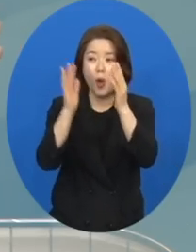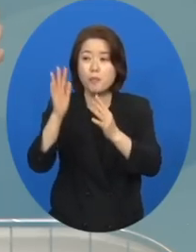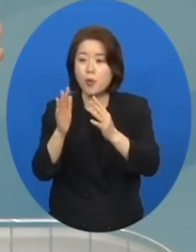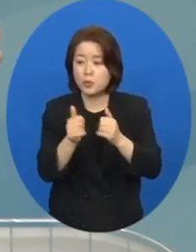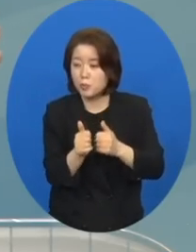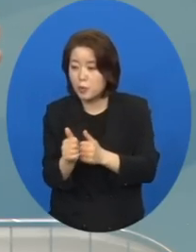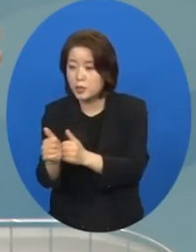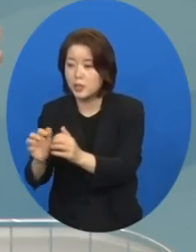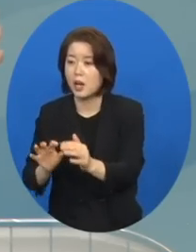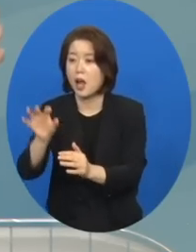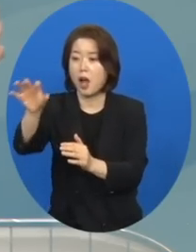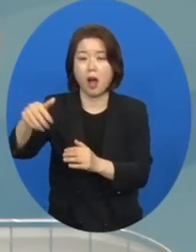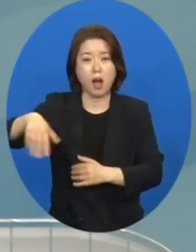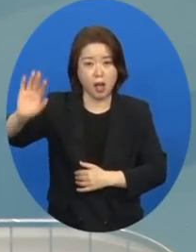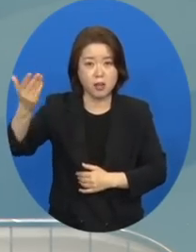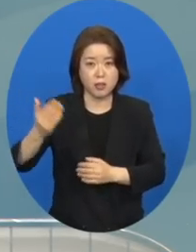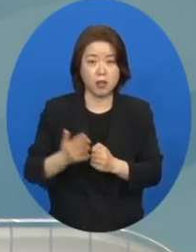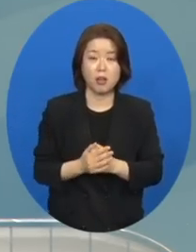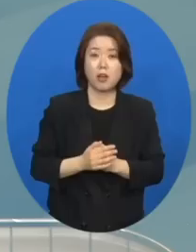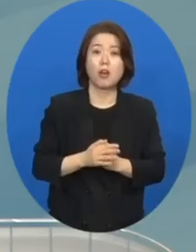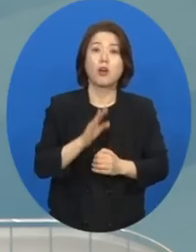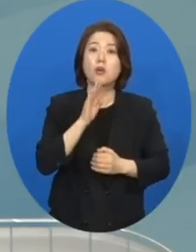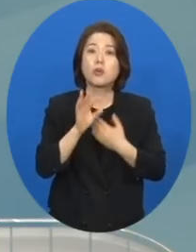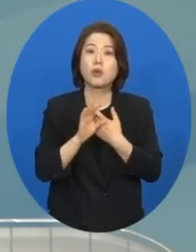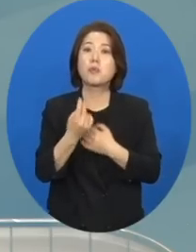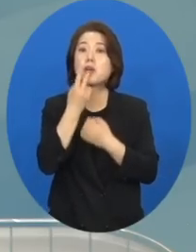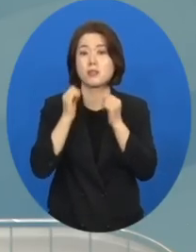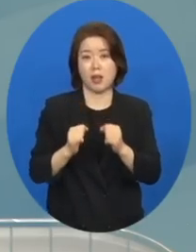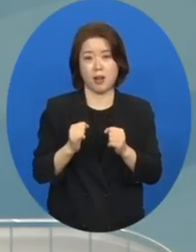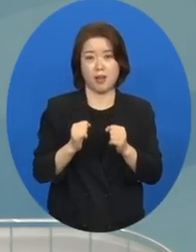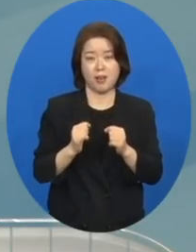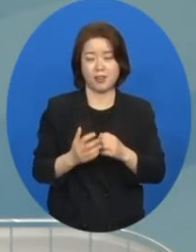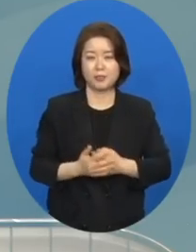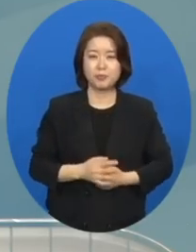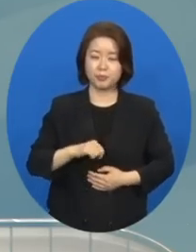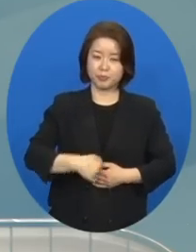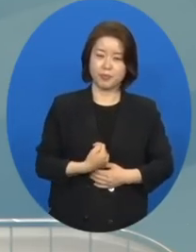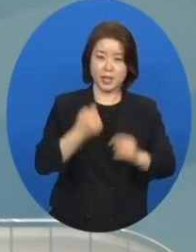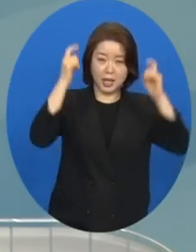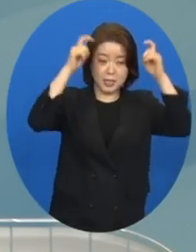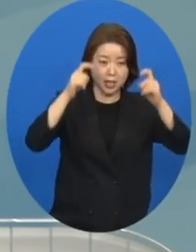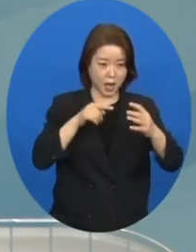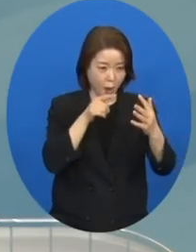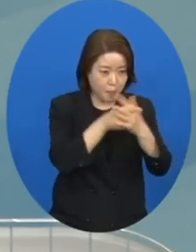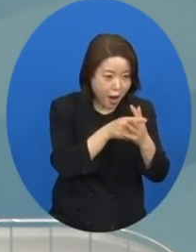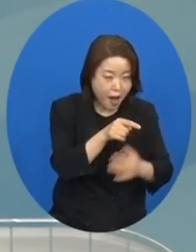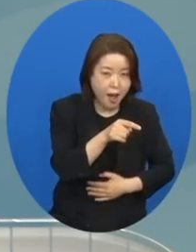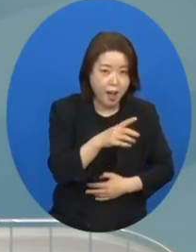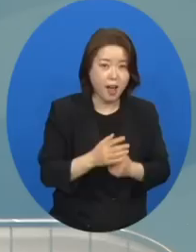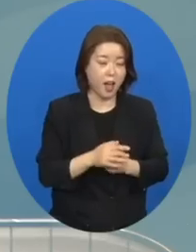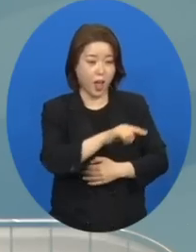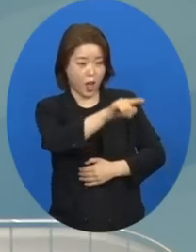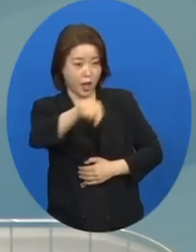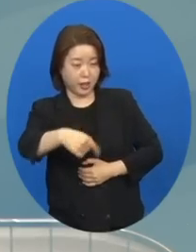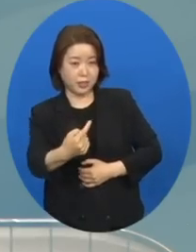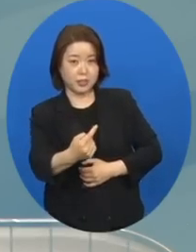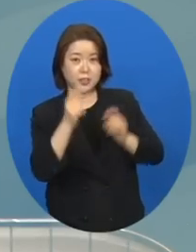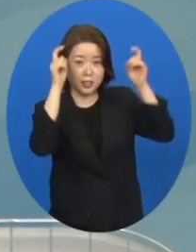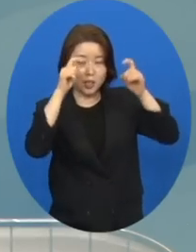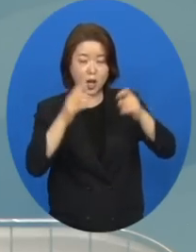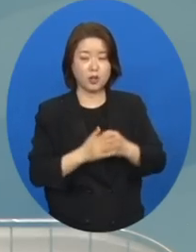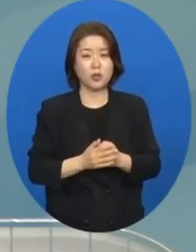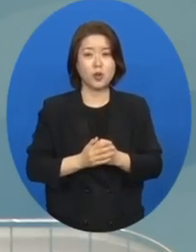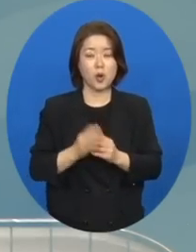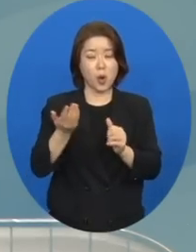그래야 삽니다 그러니까 예수님은 자신의 양들을 알고 또한 그 양들은 목자의